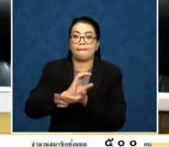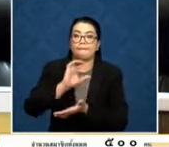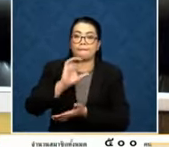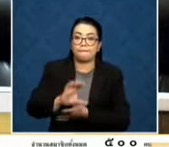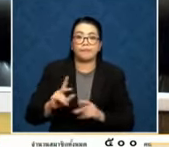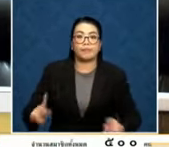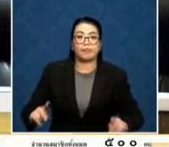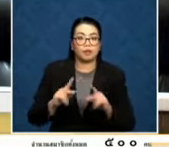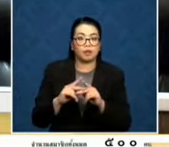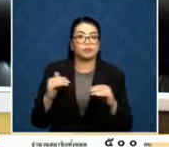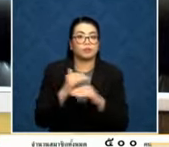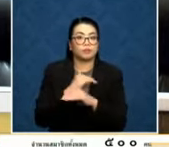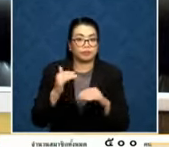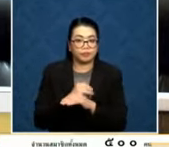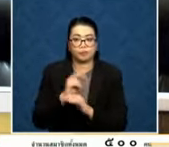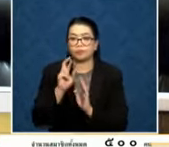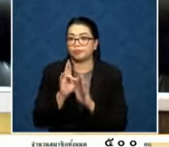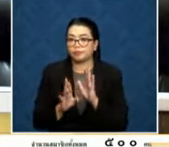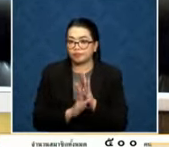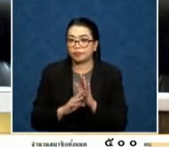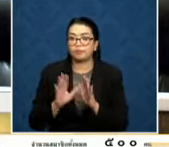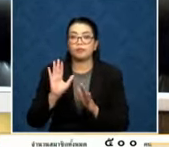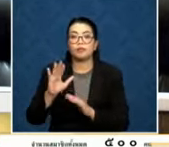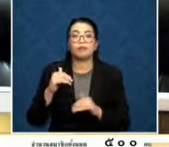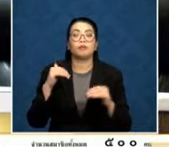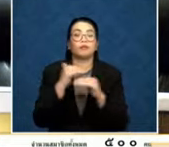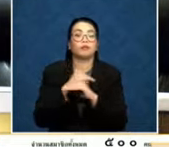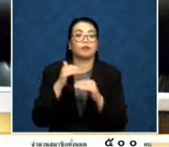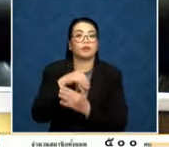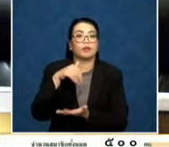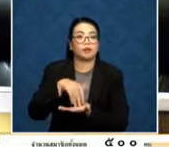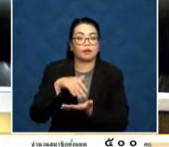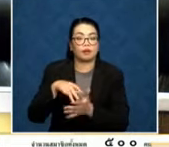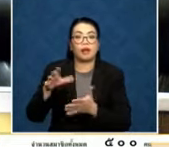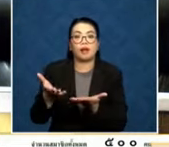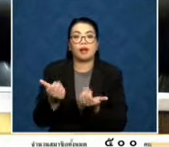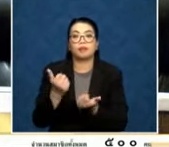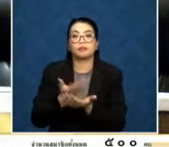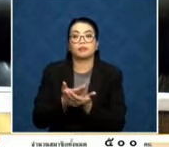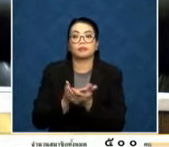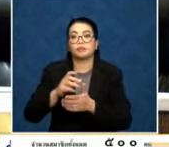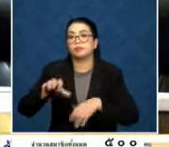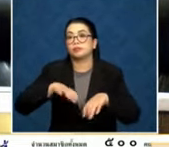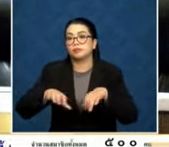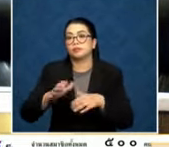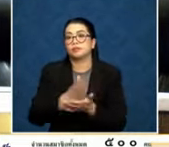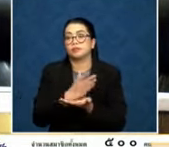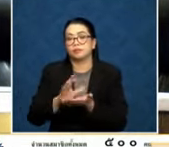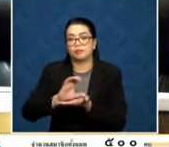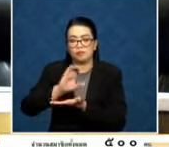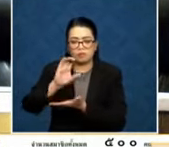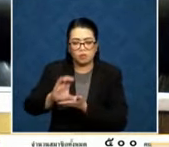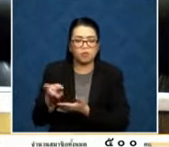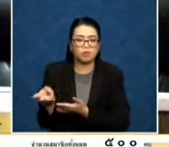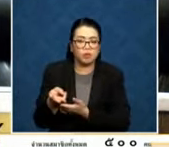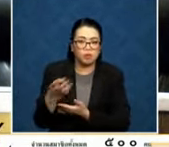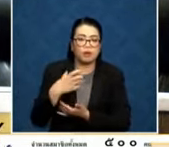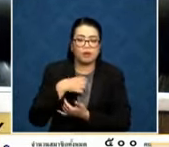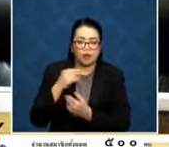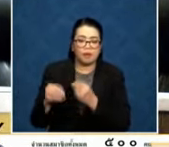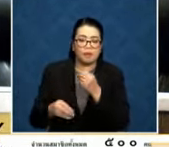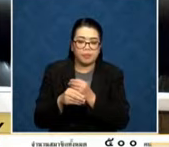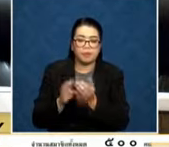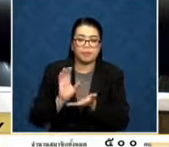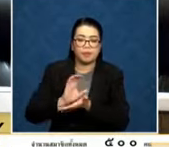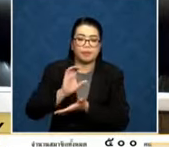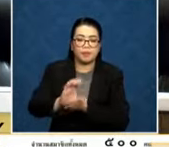ของกระทรวงคมนาคมเนี่ยผมเห็นระบบเกรมขนส่งทางรางเนี่ยได้รับจัดสรรงบน้อยมากนะครับอยากให้มีการจัด